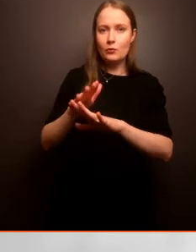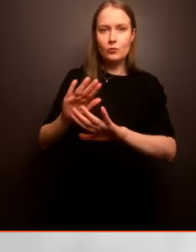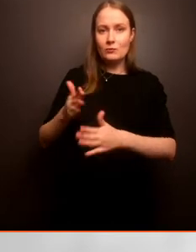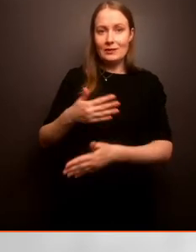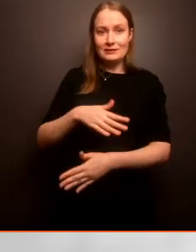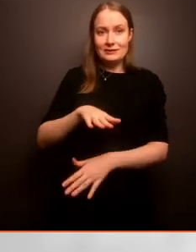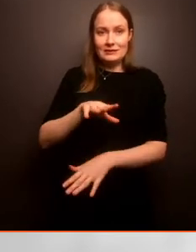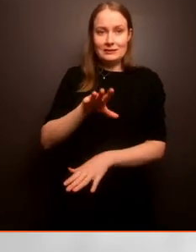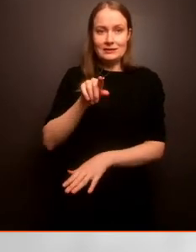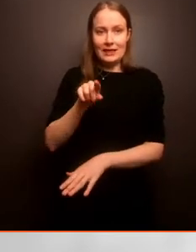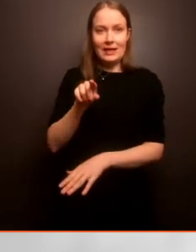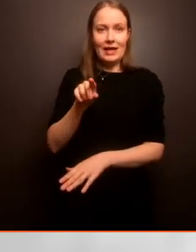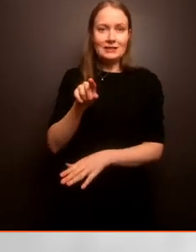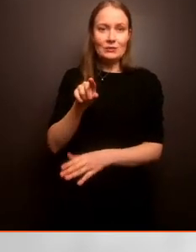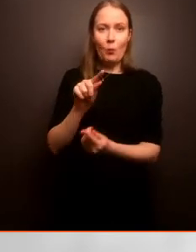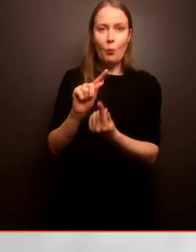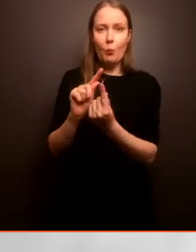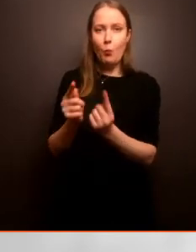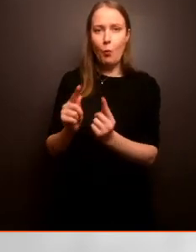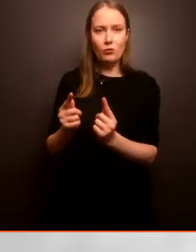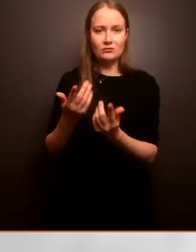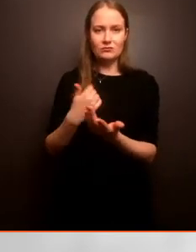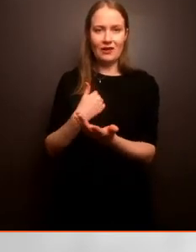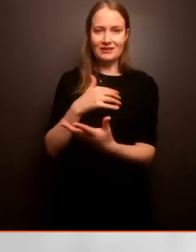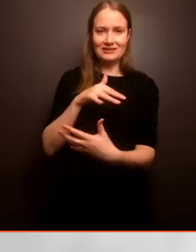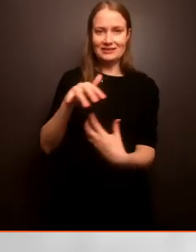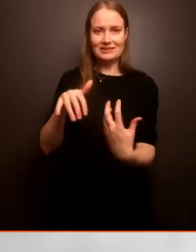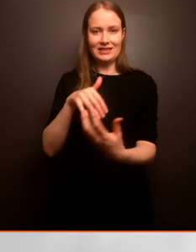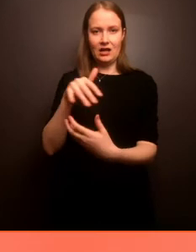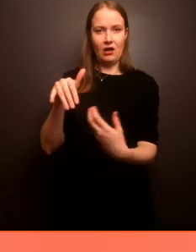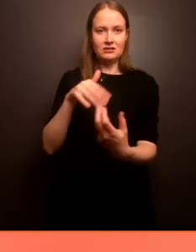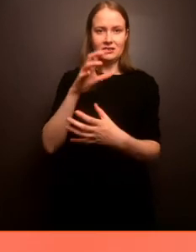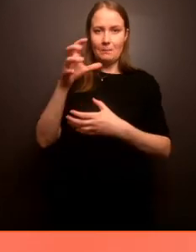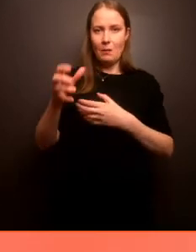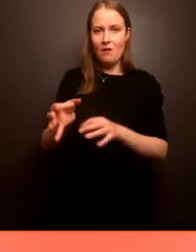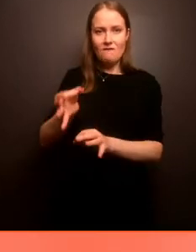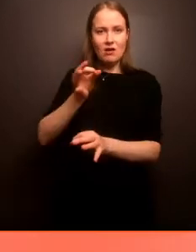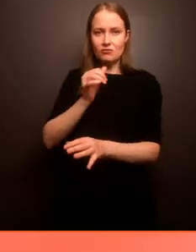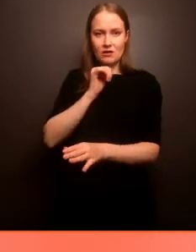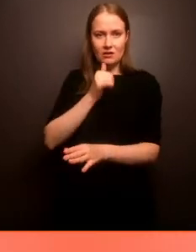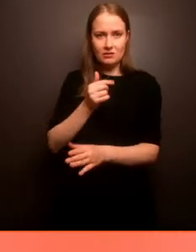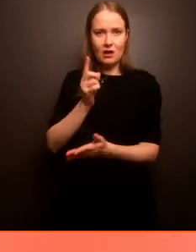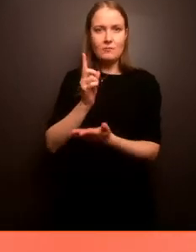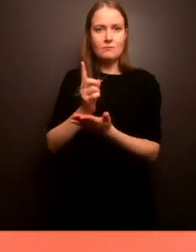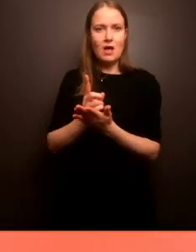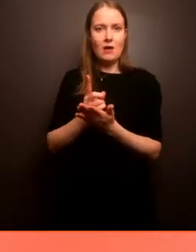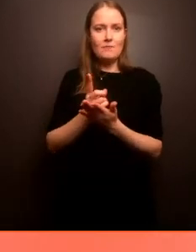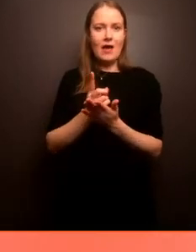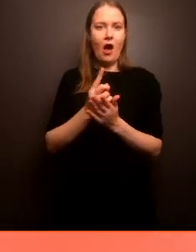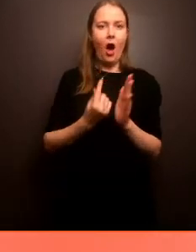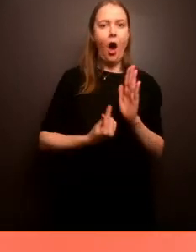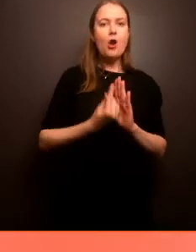saa sellest muutuste ja ebamäärasuse keskelt neid vastuseid kätte, siis alustame selle selguse loomist ise